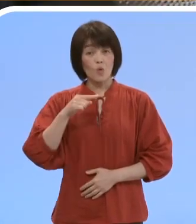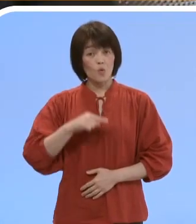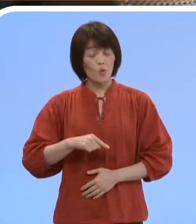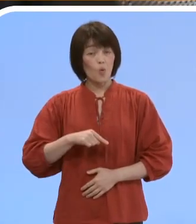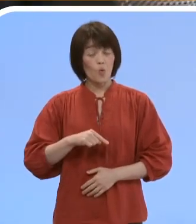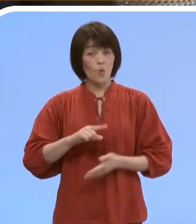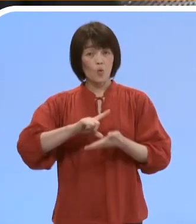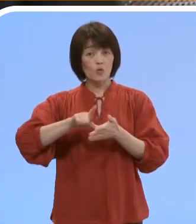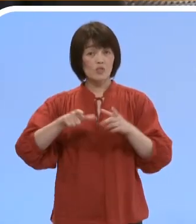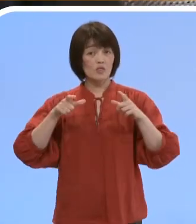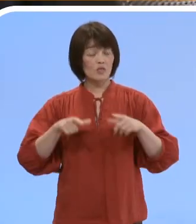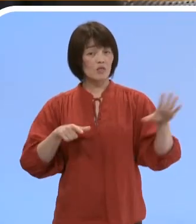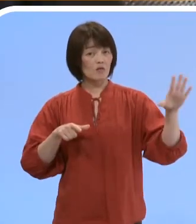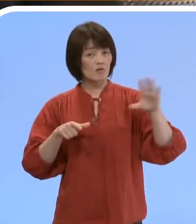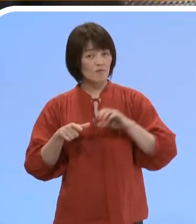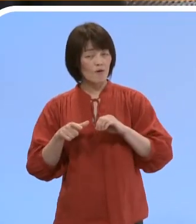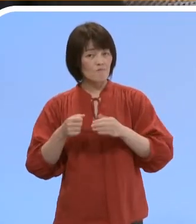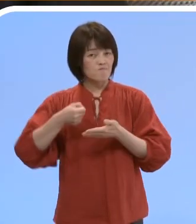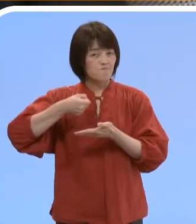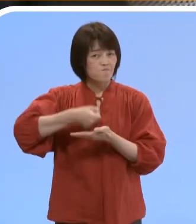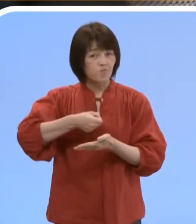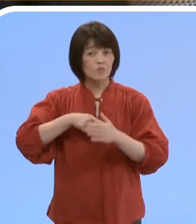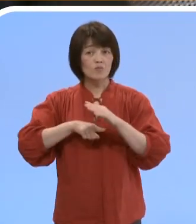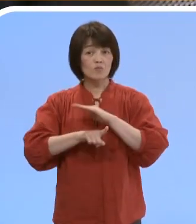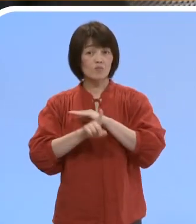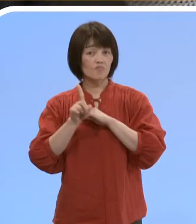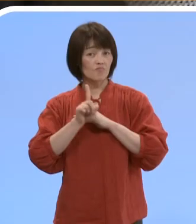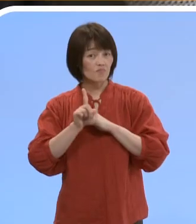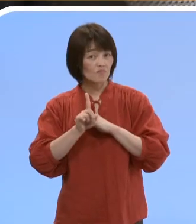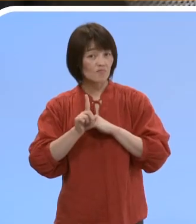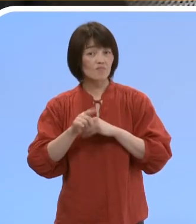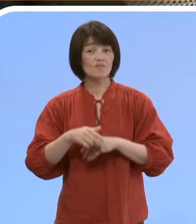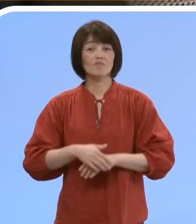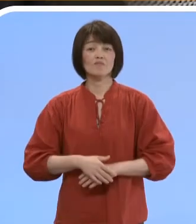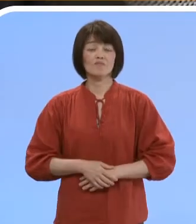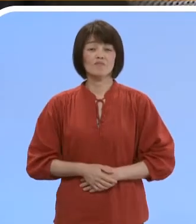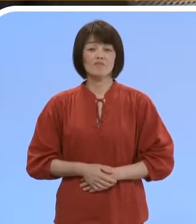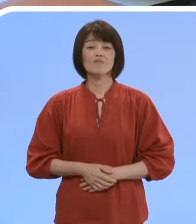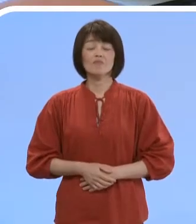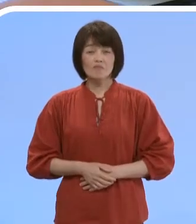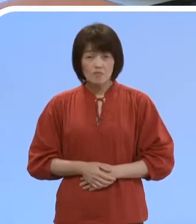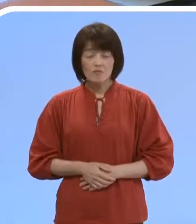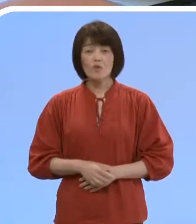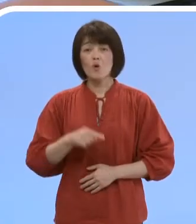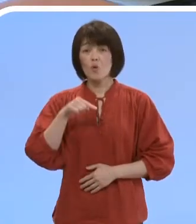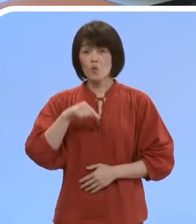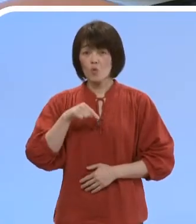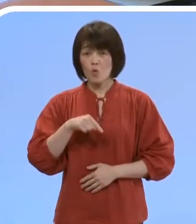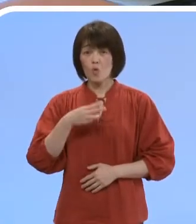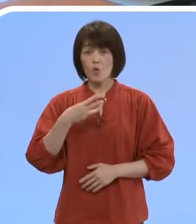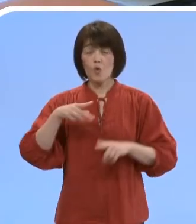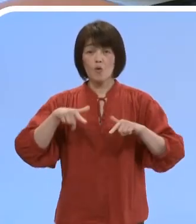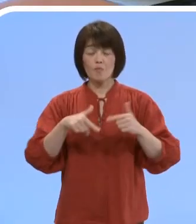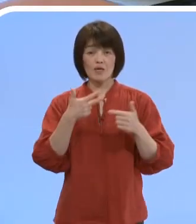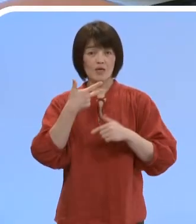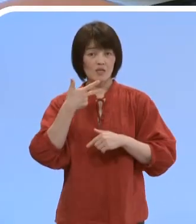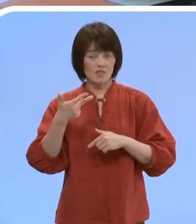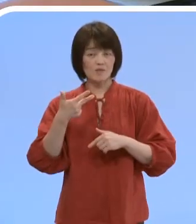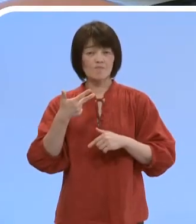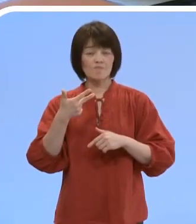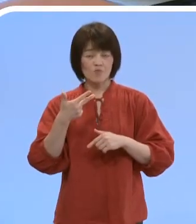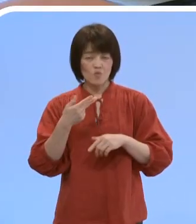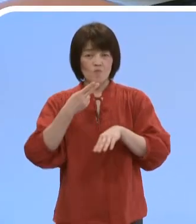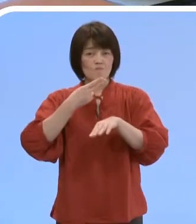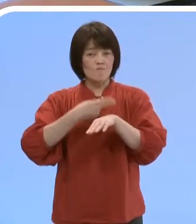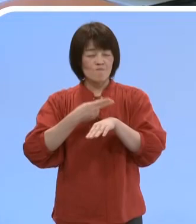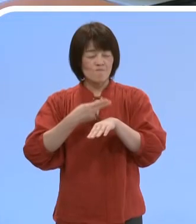なぜ地元に U ターンして仕事をすることを選んだのでしょうか？ 技術的なレベルで言えば、もう世界的